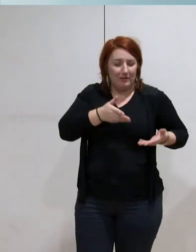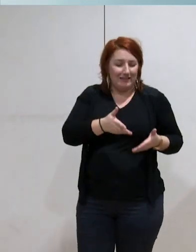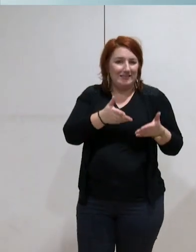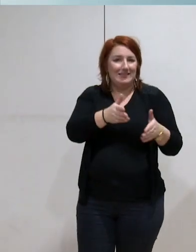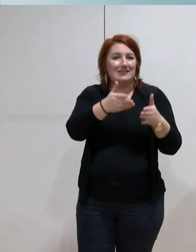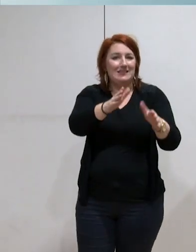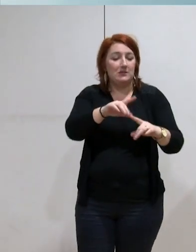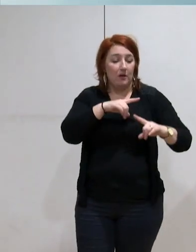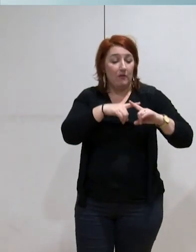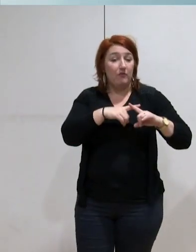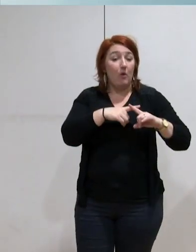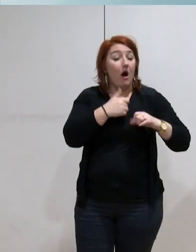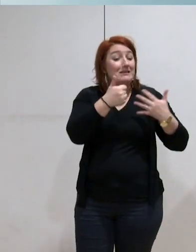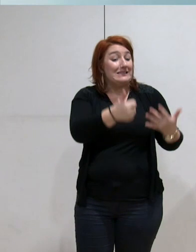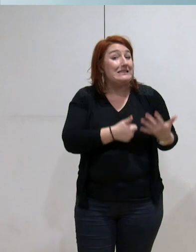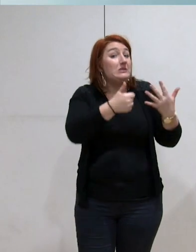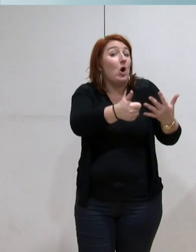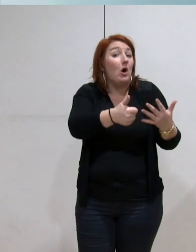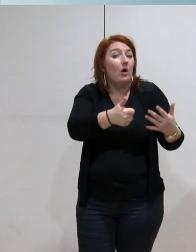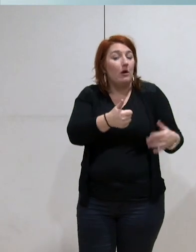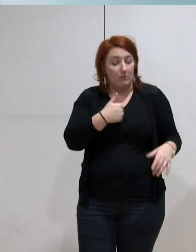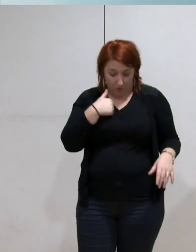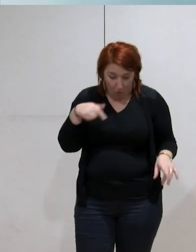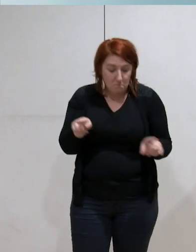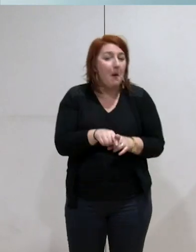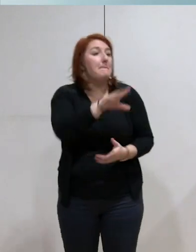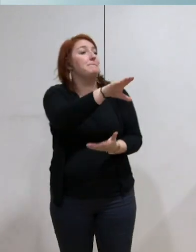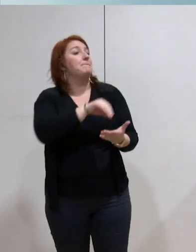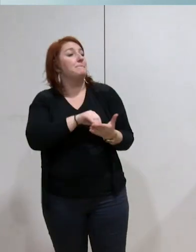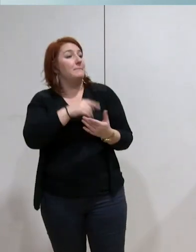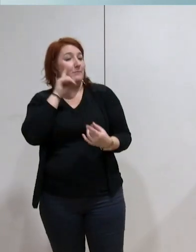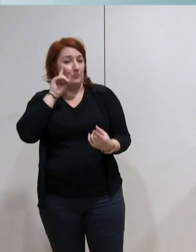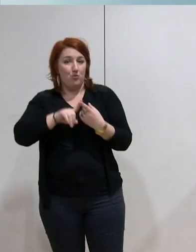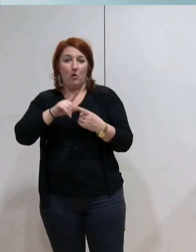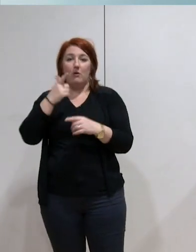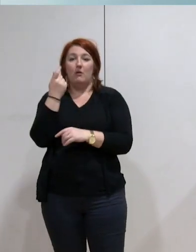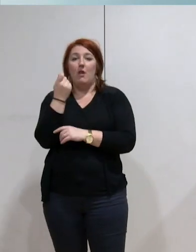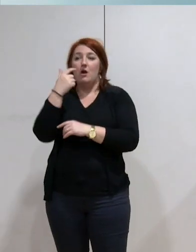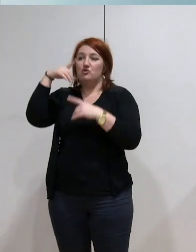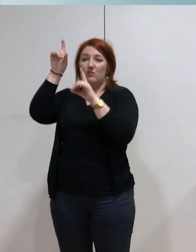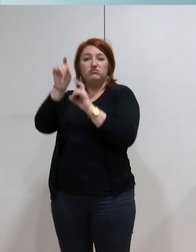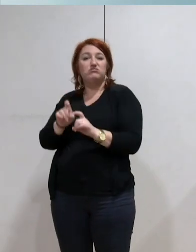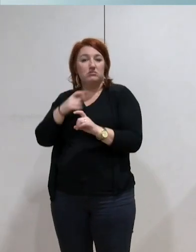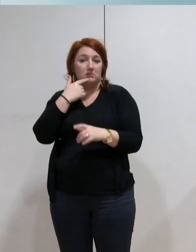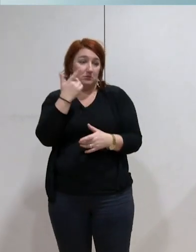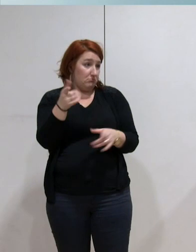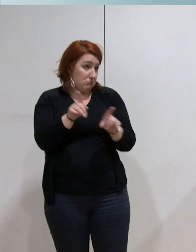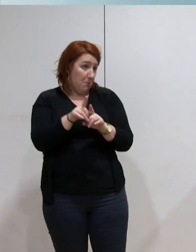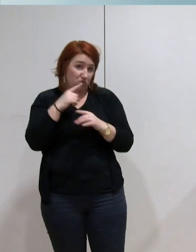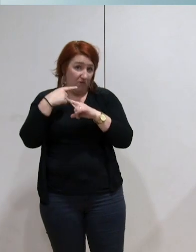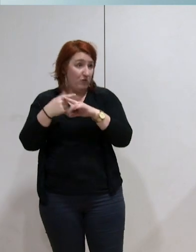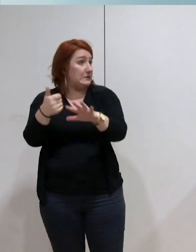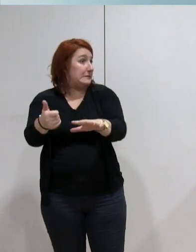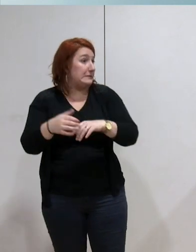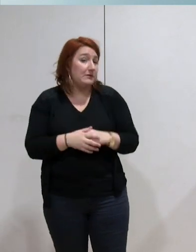nombre d'années alors vous me permettrez d'en faire autant pour amplifier les baisses des dotations donc de votre coup de com c'est un coup de com à